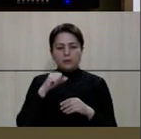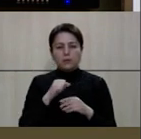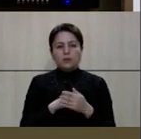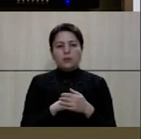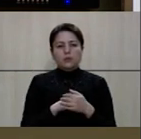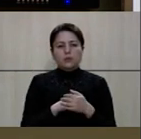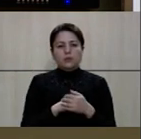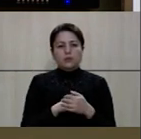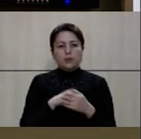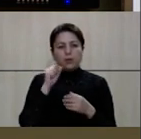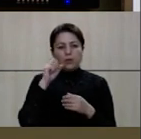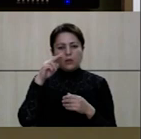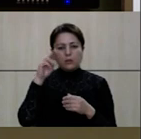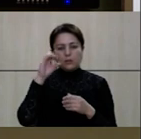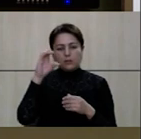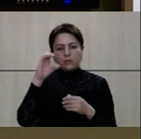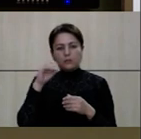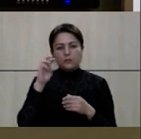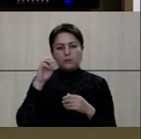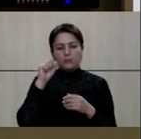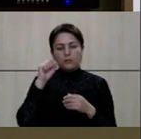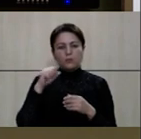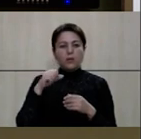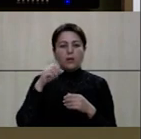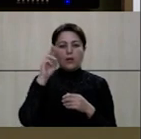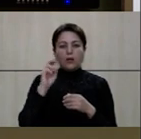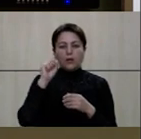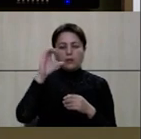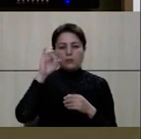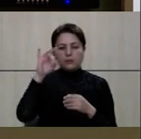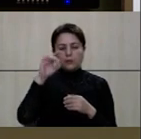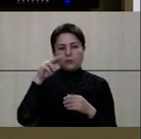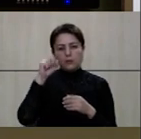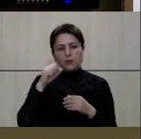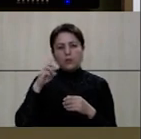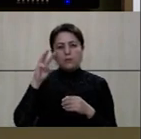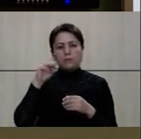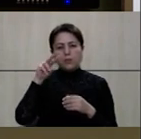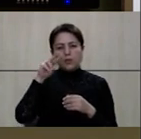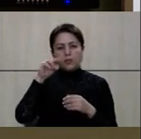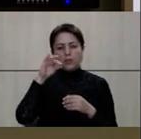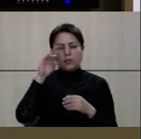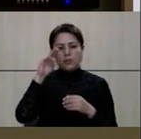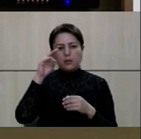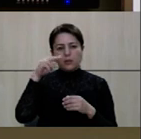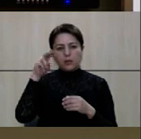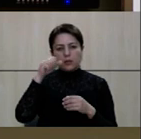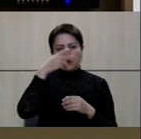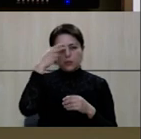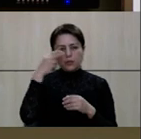Adersbachdagi qasrlarda 7 marta, hamda Milan yaqinidagi qasrlarda esa 40-50